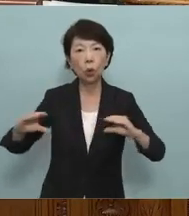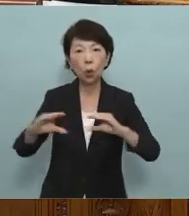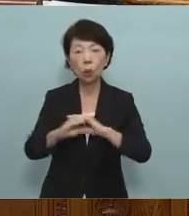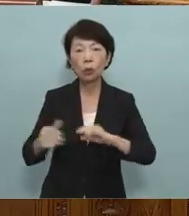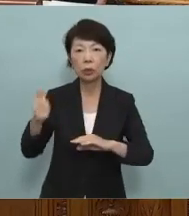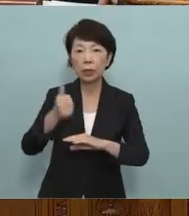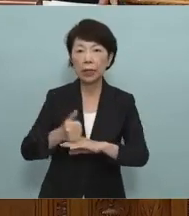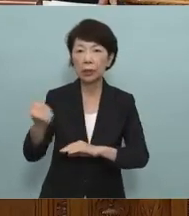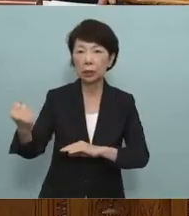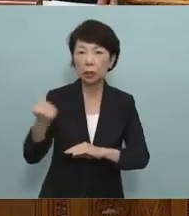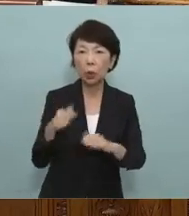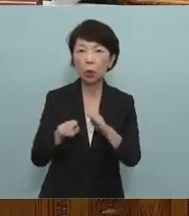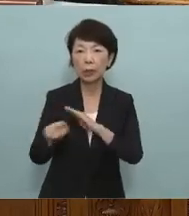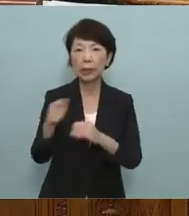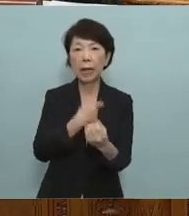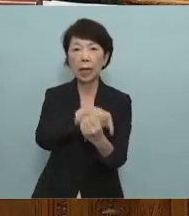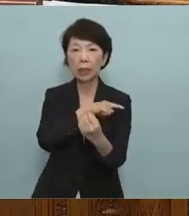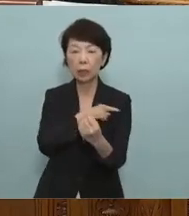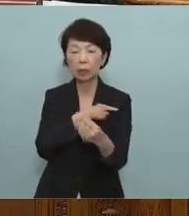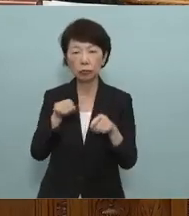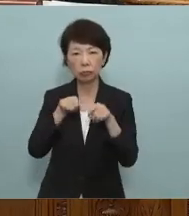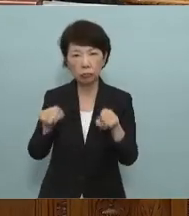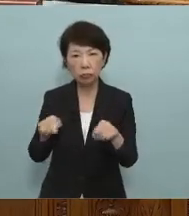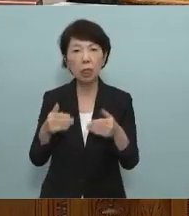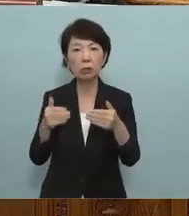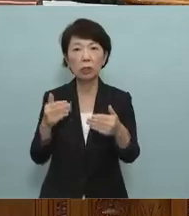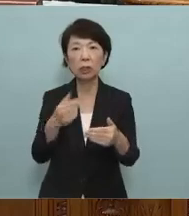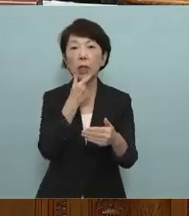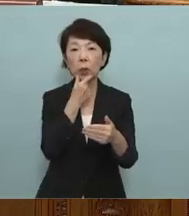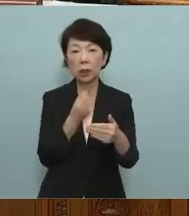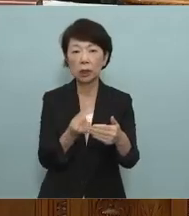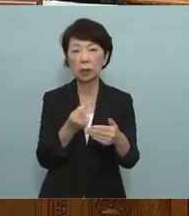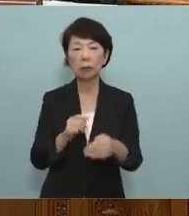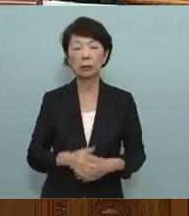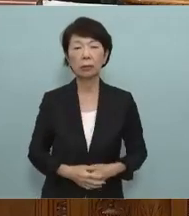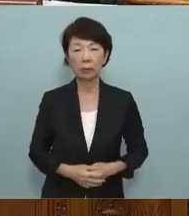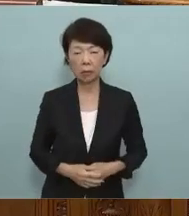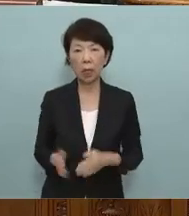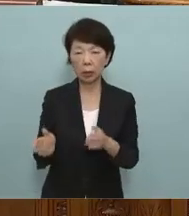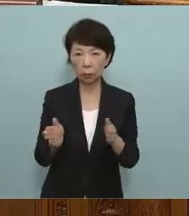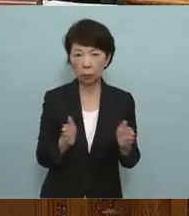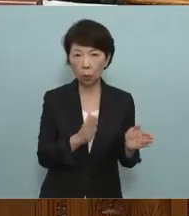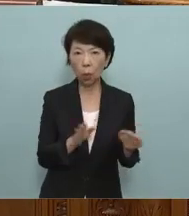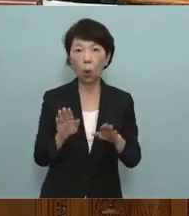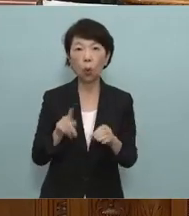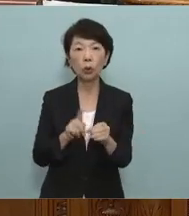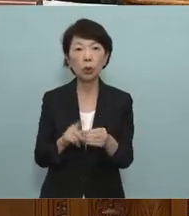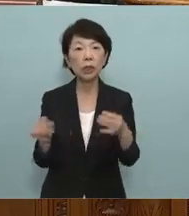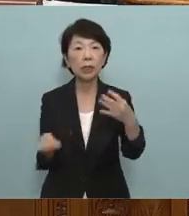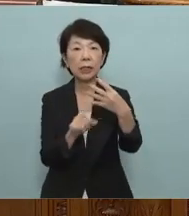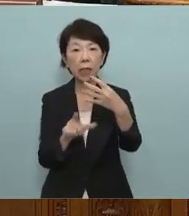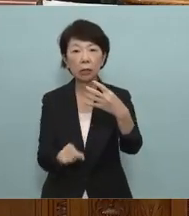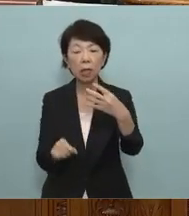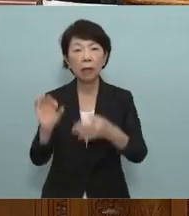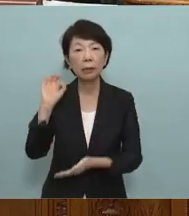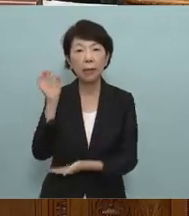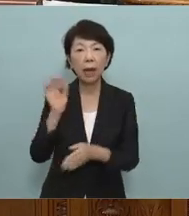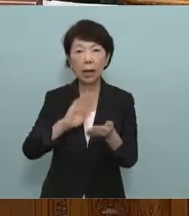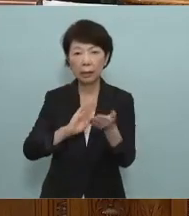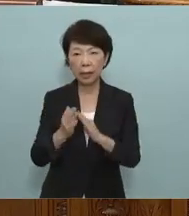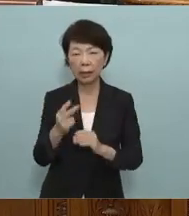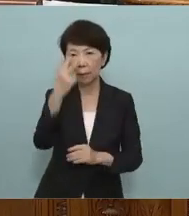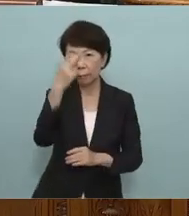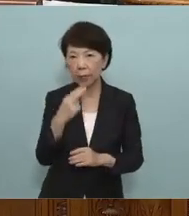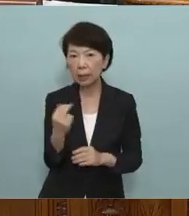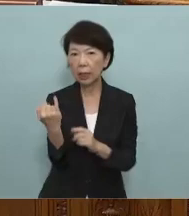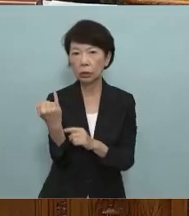の強いリーダーシップのもと推進していただきたい。他方、本年4月に奈良県で視覚障